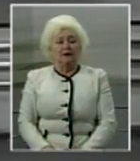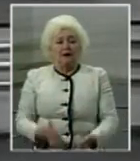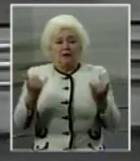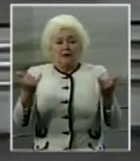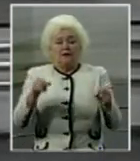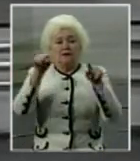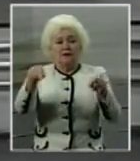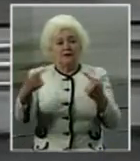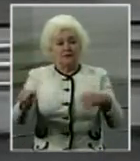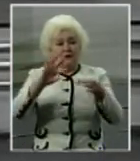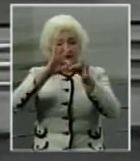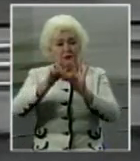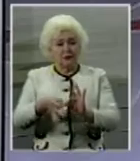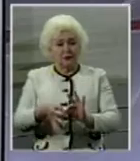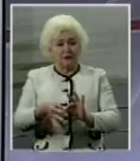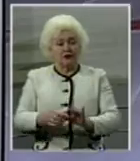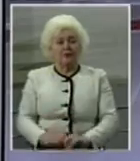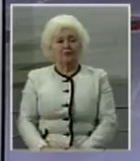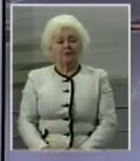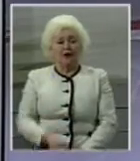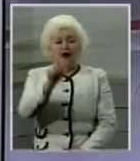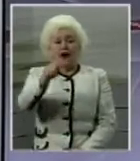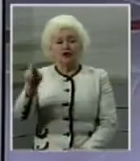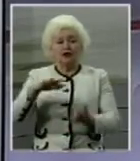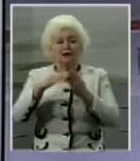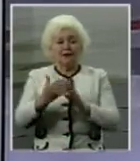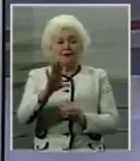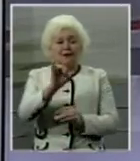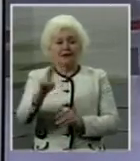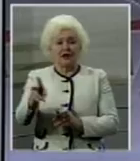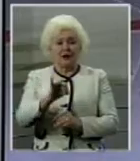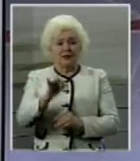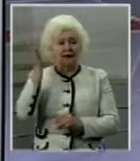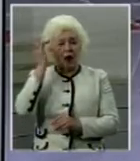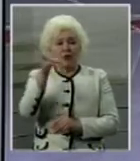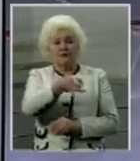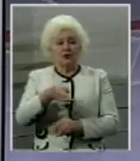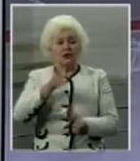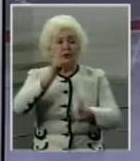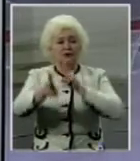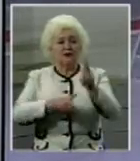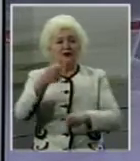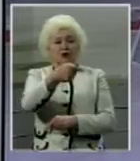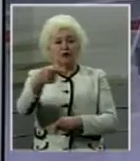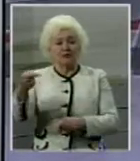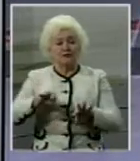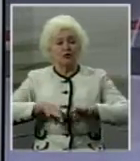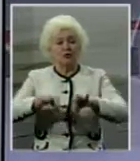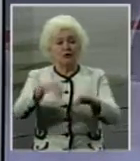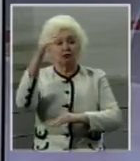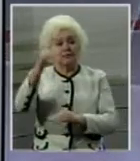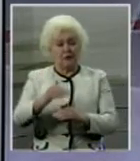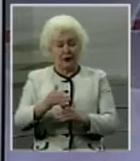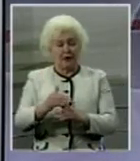А зараз про це та інше детальніше. Жителі села Сергіївки Каховського району скаржаться на відсутність транспорту